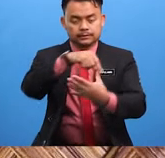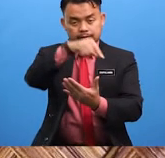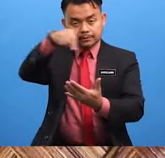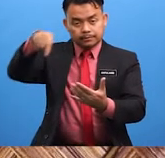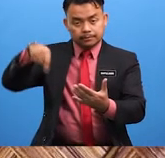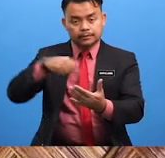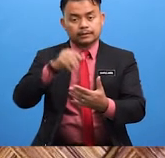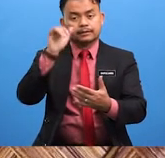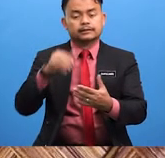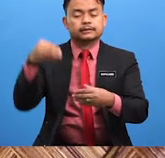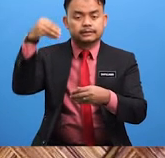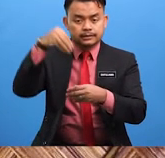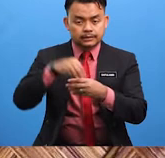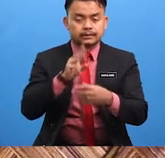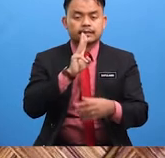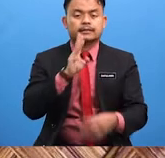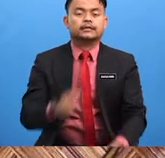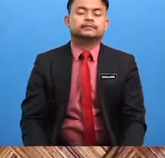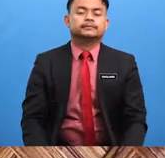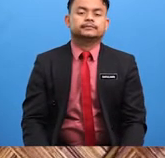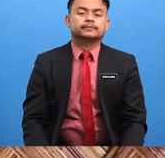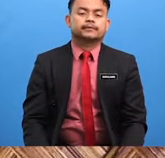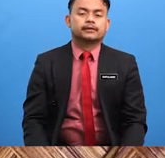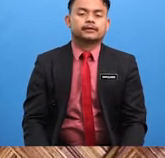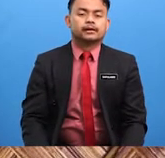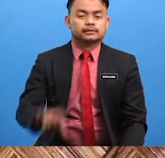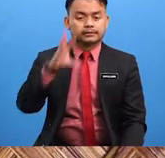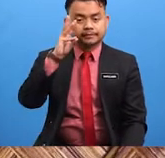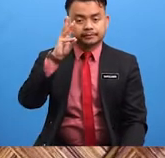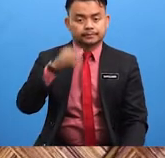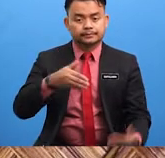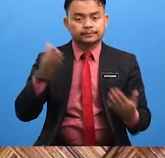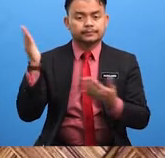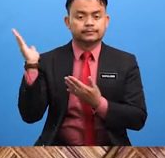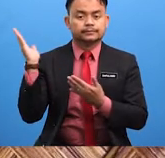dan ditukar pada hari kedua rendaman. 6. Menjemur.